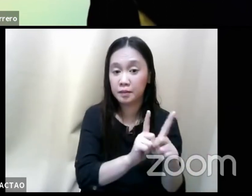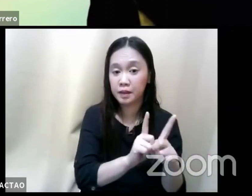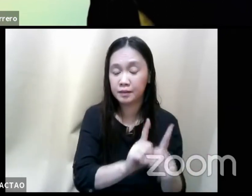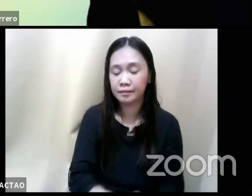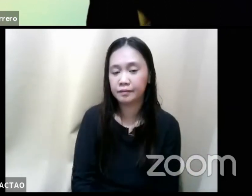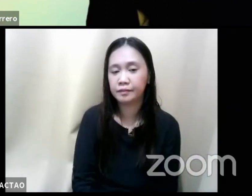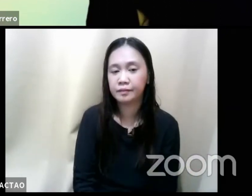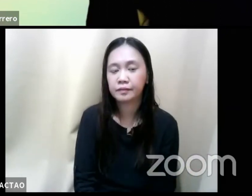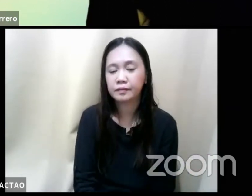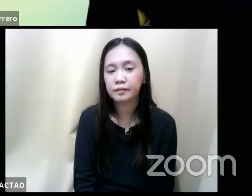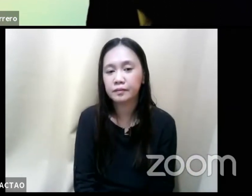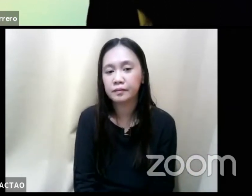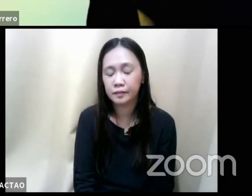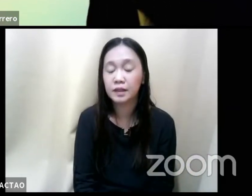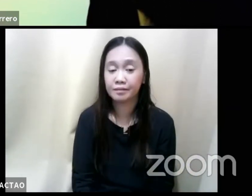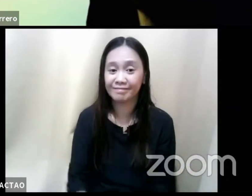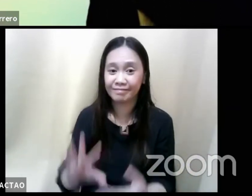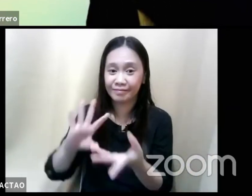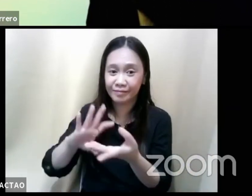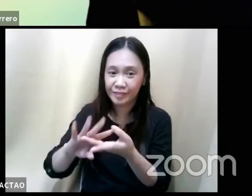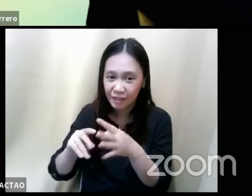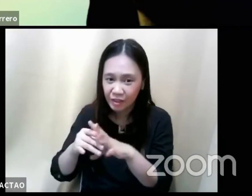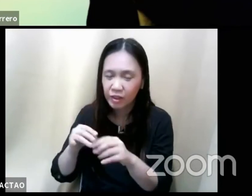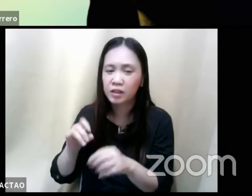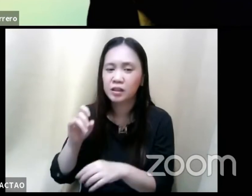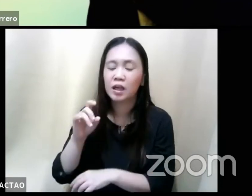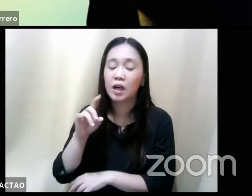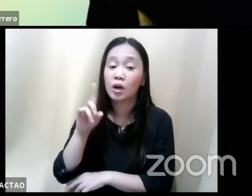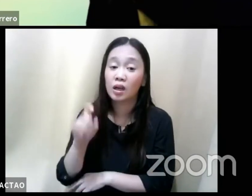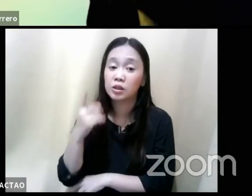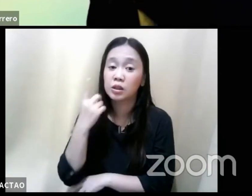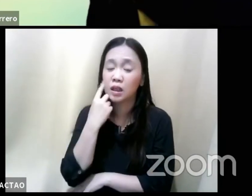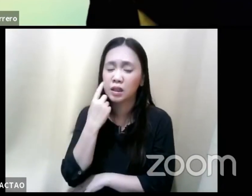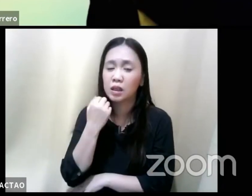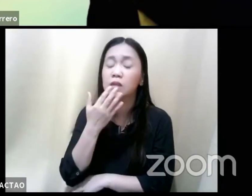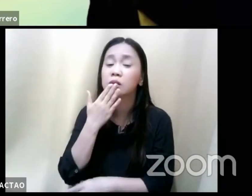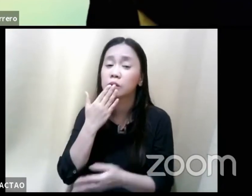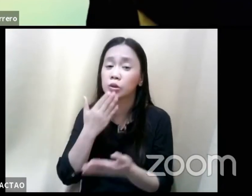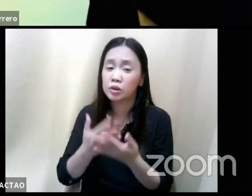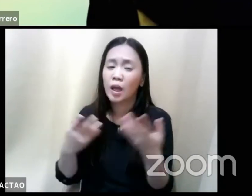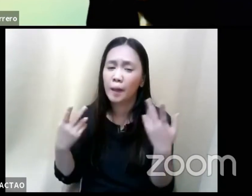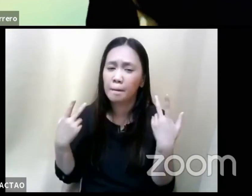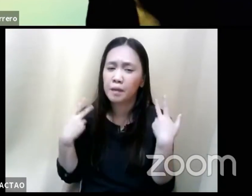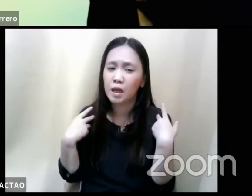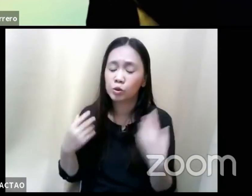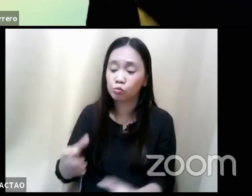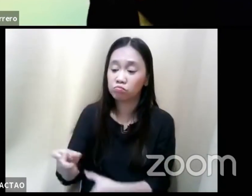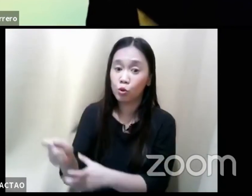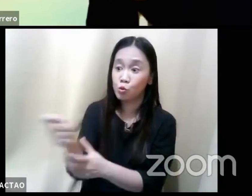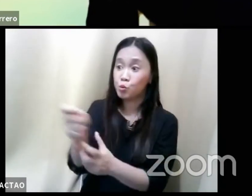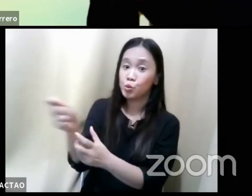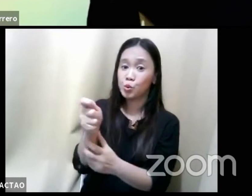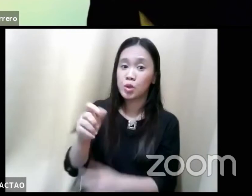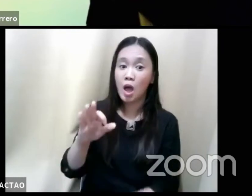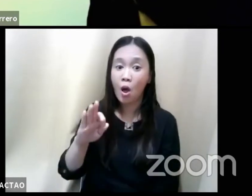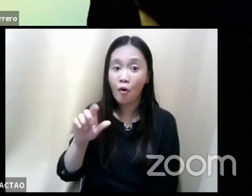Tapos doon naman sa kwento sa tanong niyo kanina, maganda rin na meron silang fire extinguisher. Paano gamitin ang